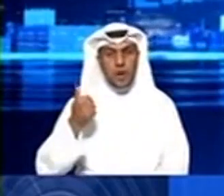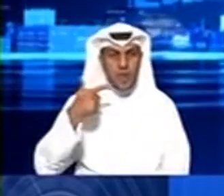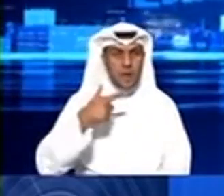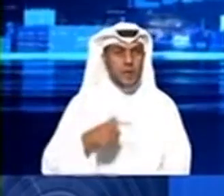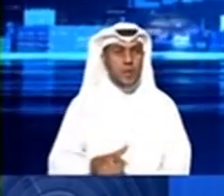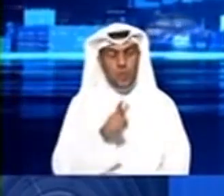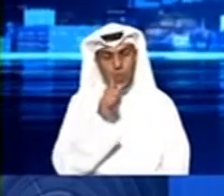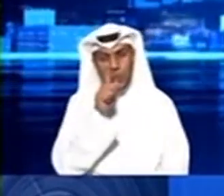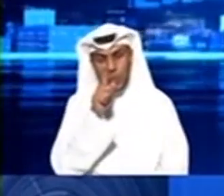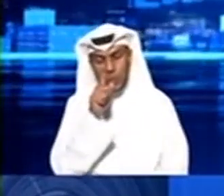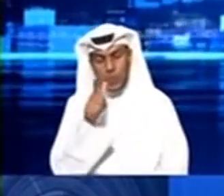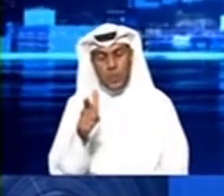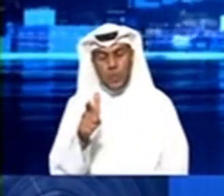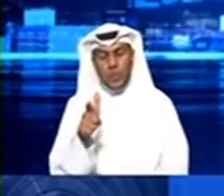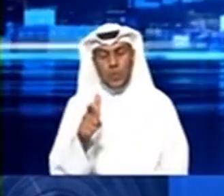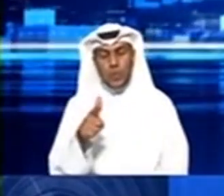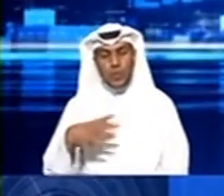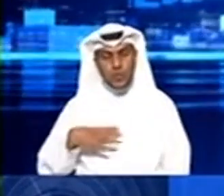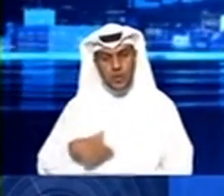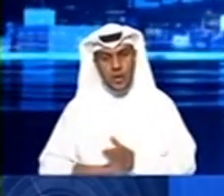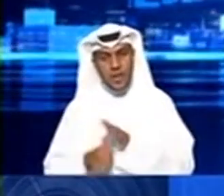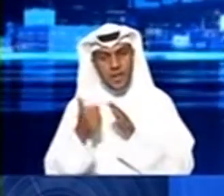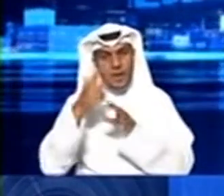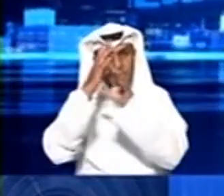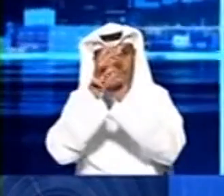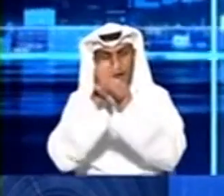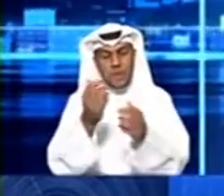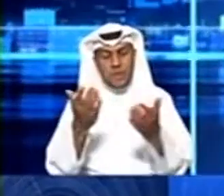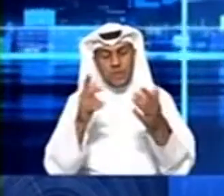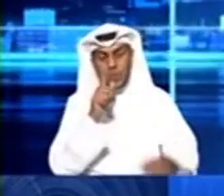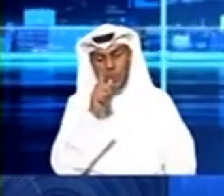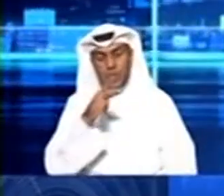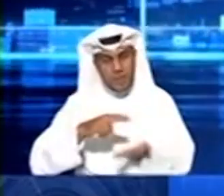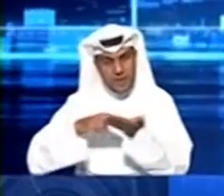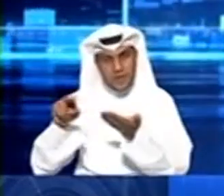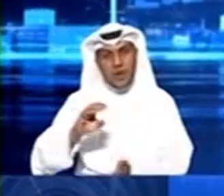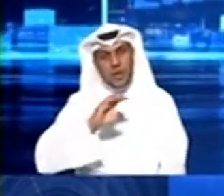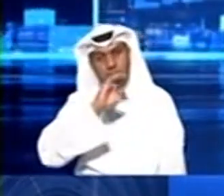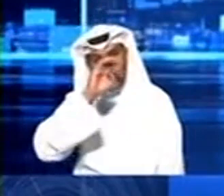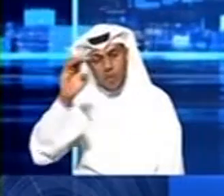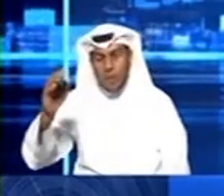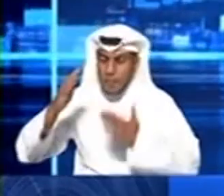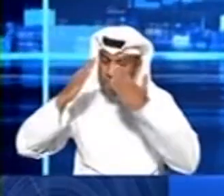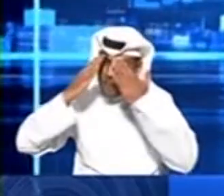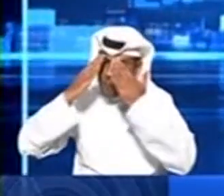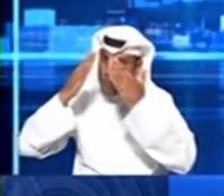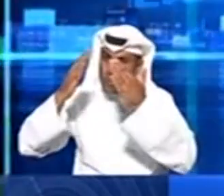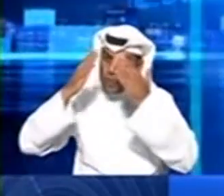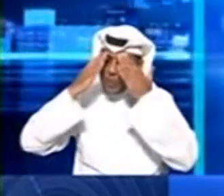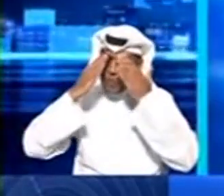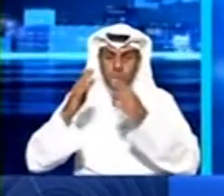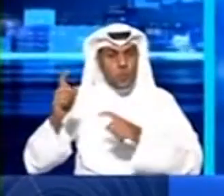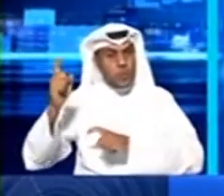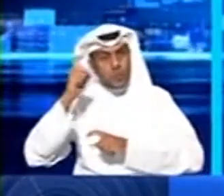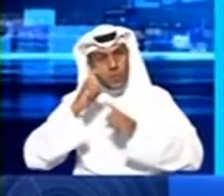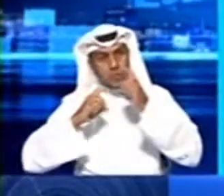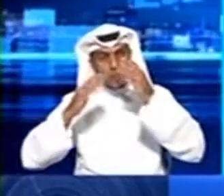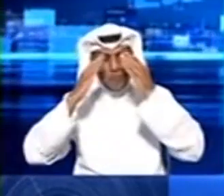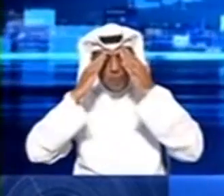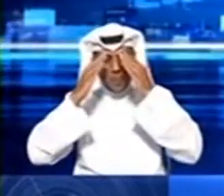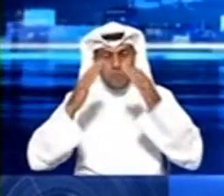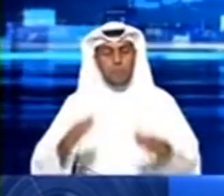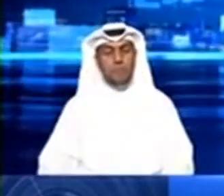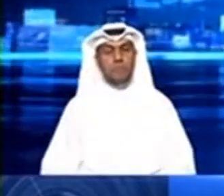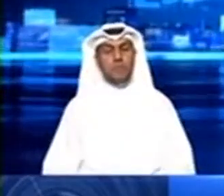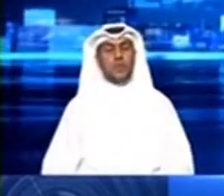العهد الشيخ نواف الأحمد الجابر الصباح حفظه الله برسالة شكر جوابية لمعاليه، أعرب فيها عن شكره على